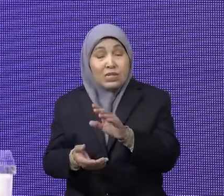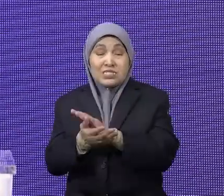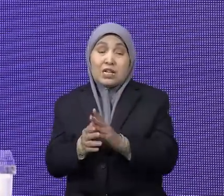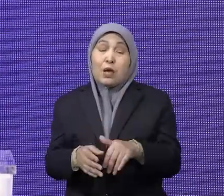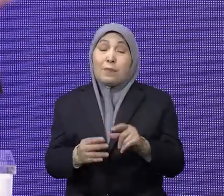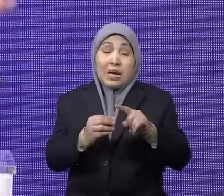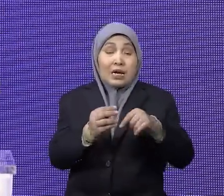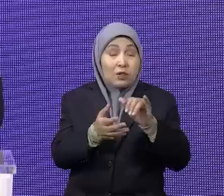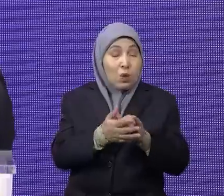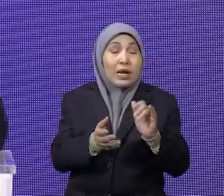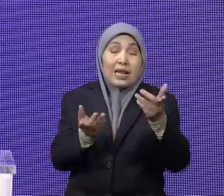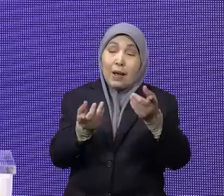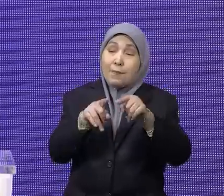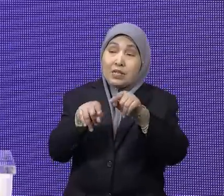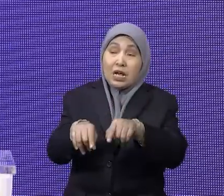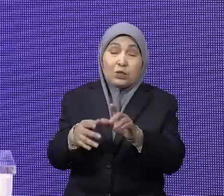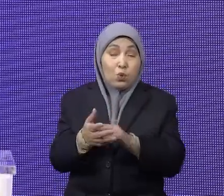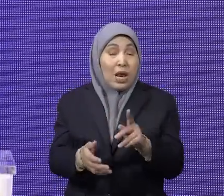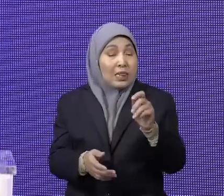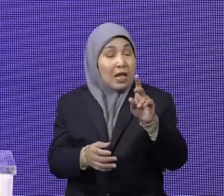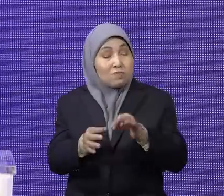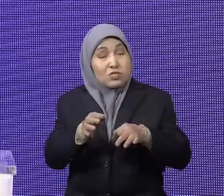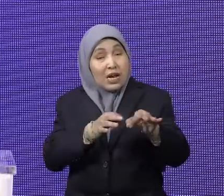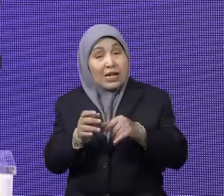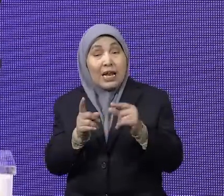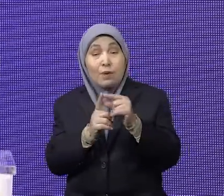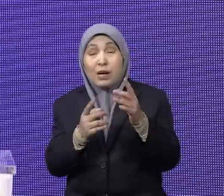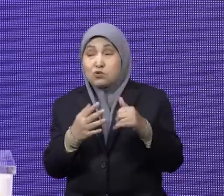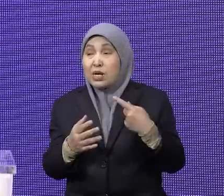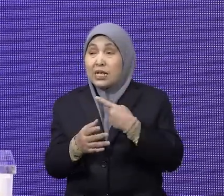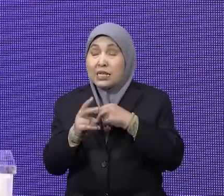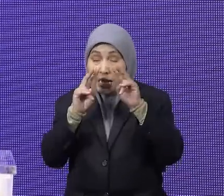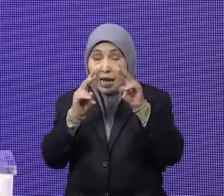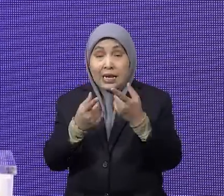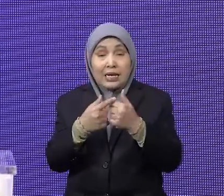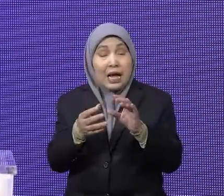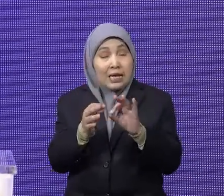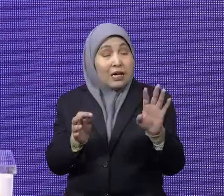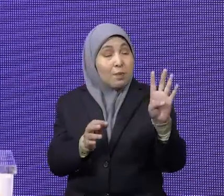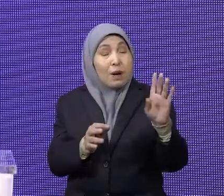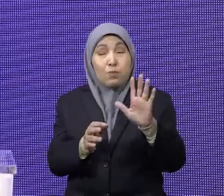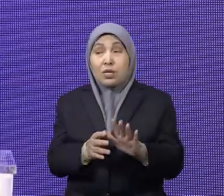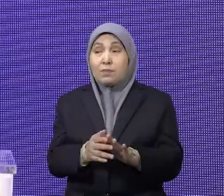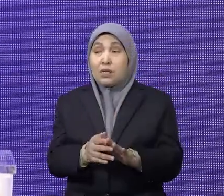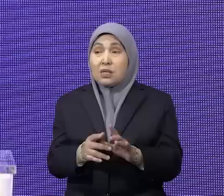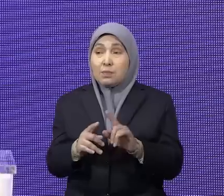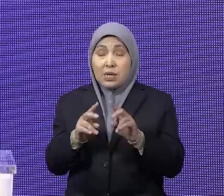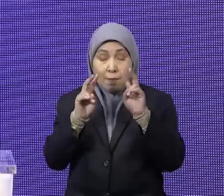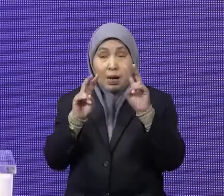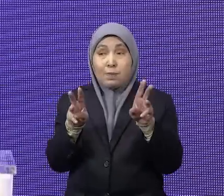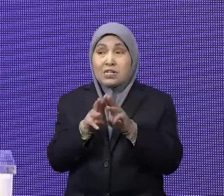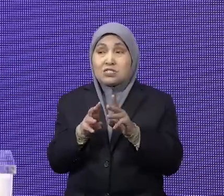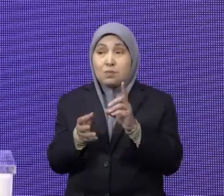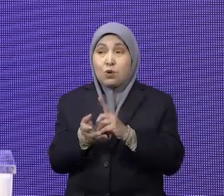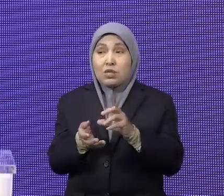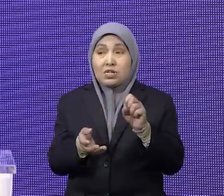jadilah, maka benda tersebut akan berlaku. Itulah tafsiran sebenar bagi kalimah yang telah pun kita lihat daripada ayat yang ke-45. Tapi nampak gaya macam